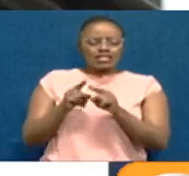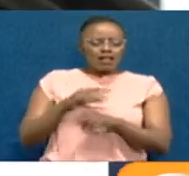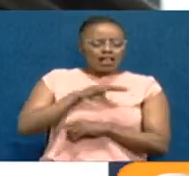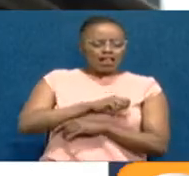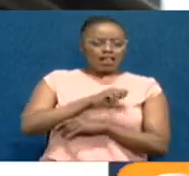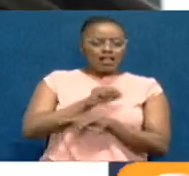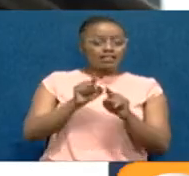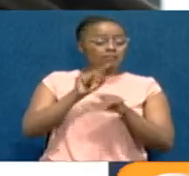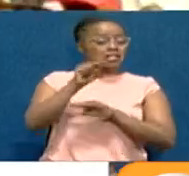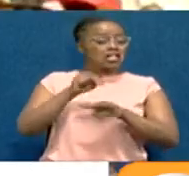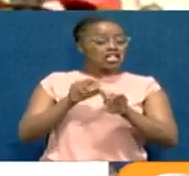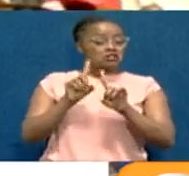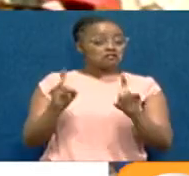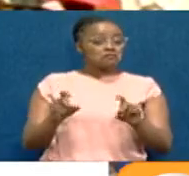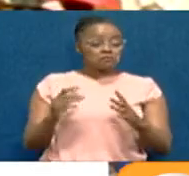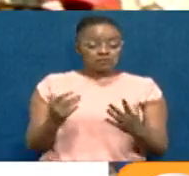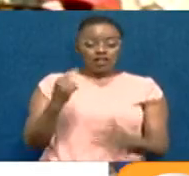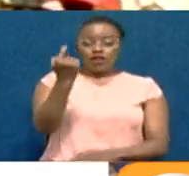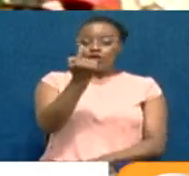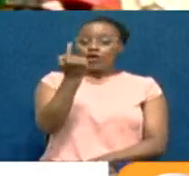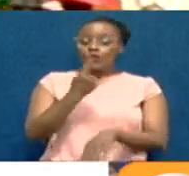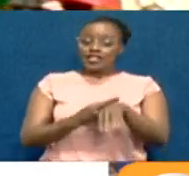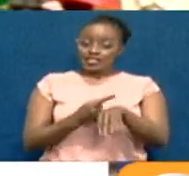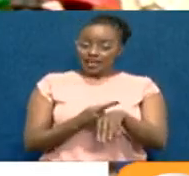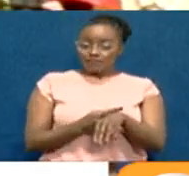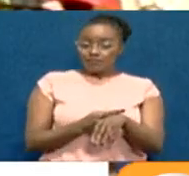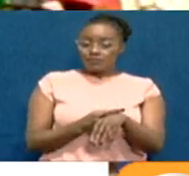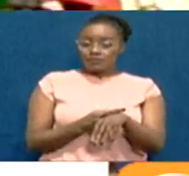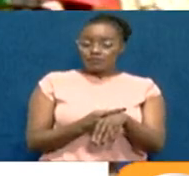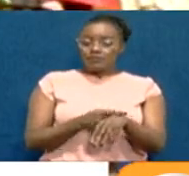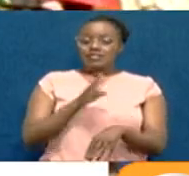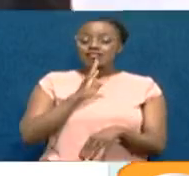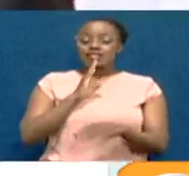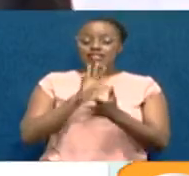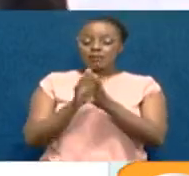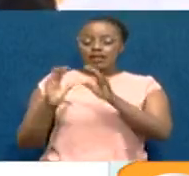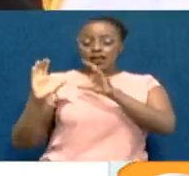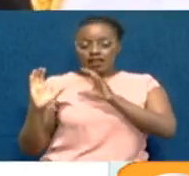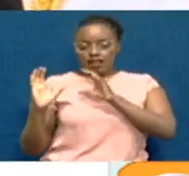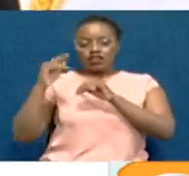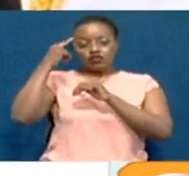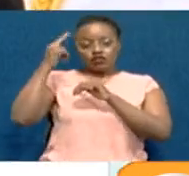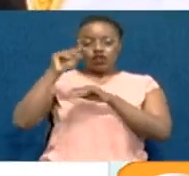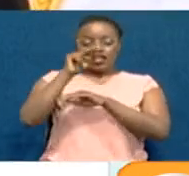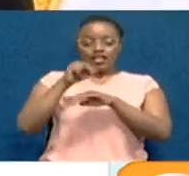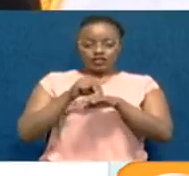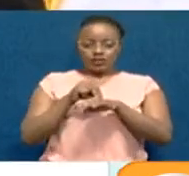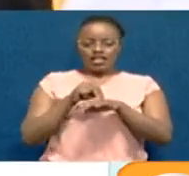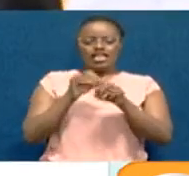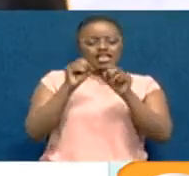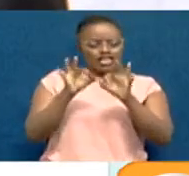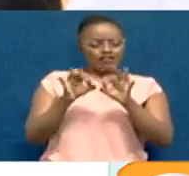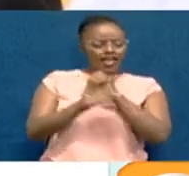nation. The only time debt is a burden to a nation is if a